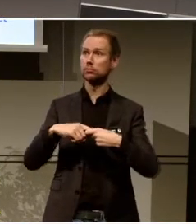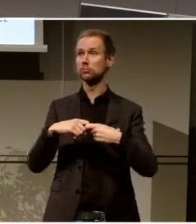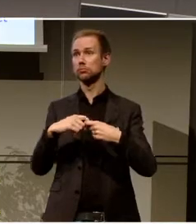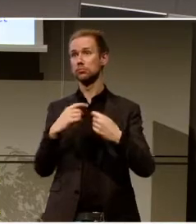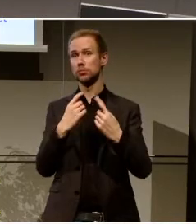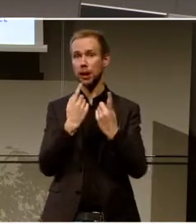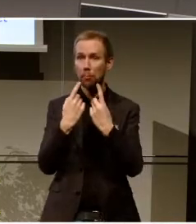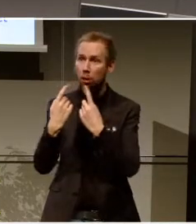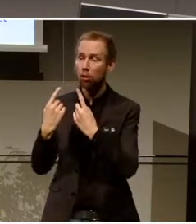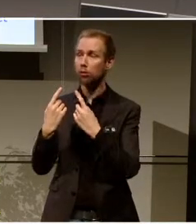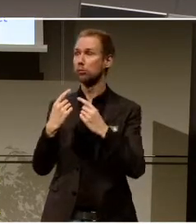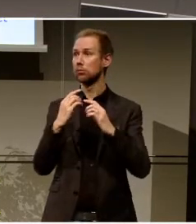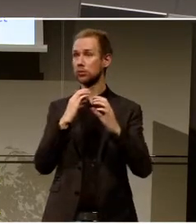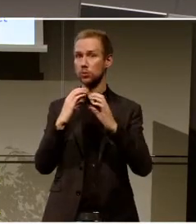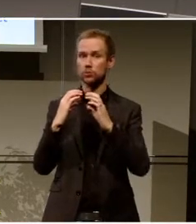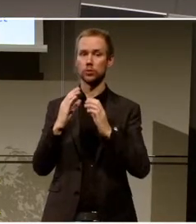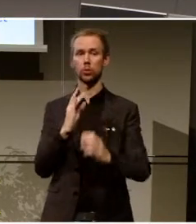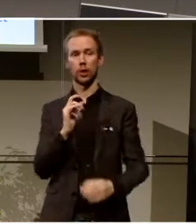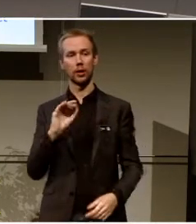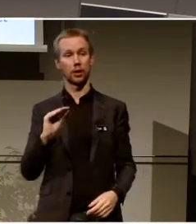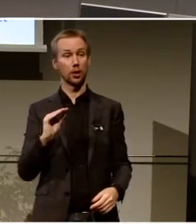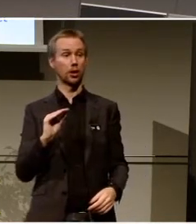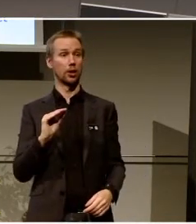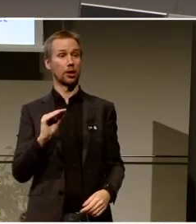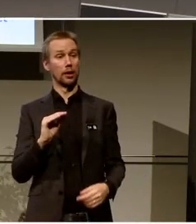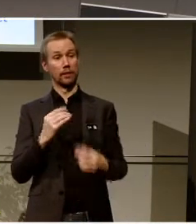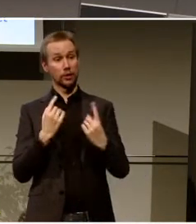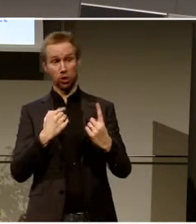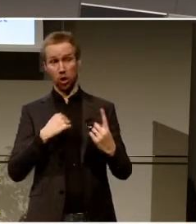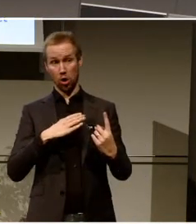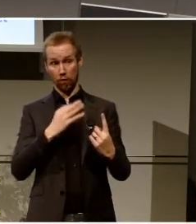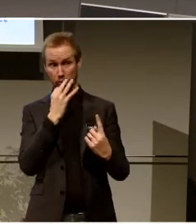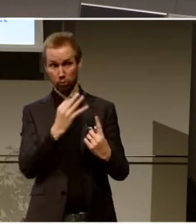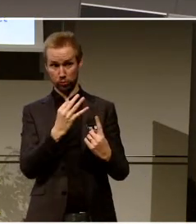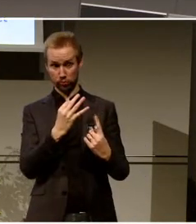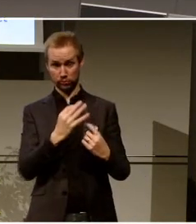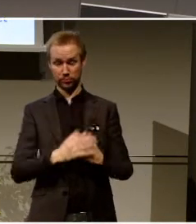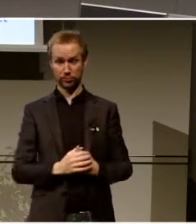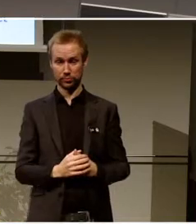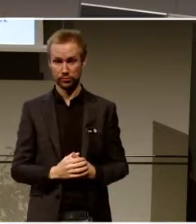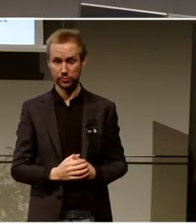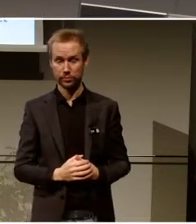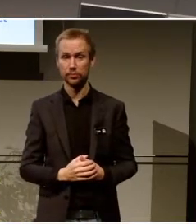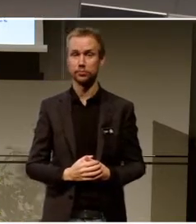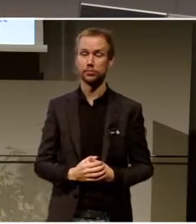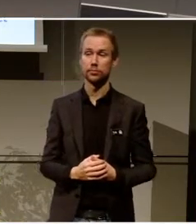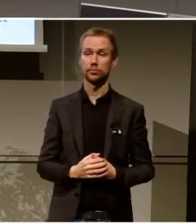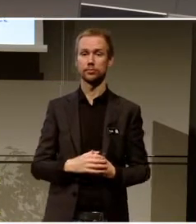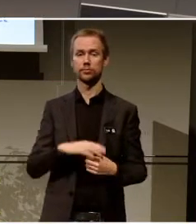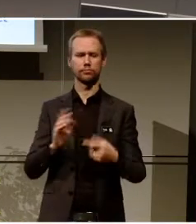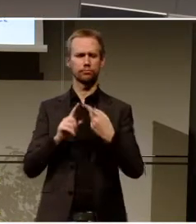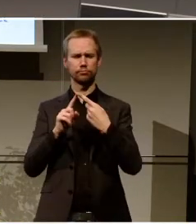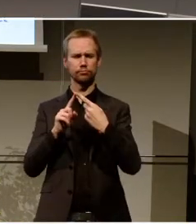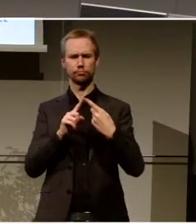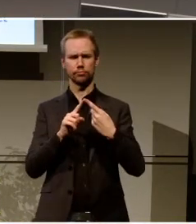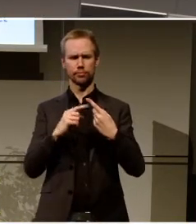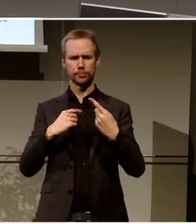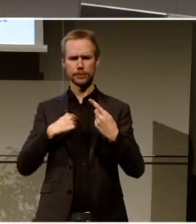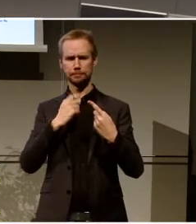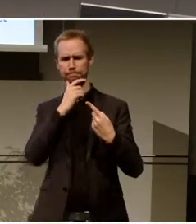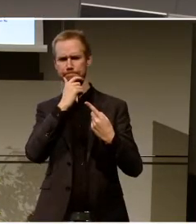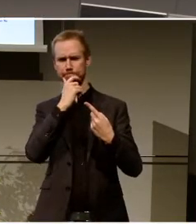aktörer. Det låter underbart. Jag har däremot frågor, så jag tänkte ställa av några direkt. Det första jag tänkte på, du